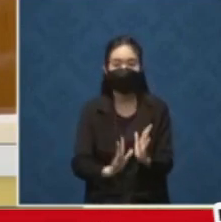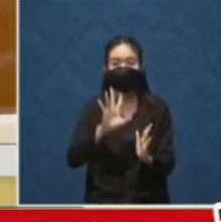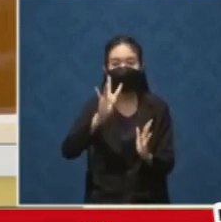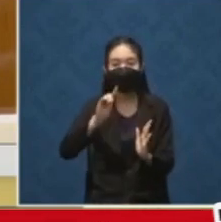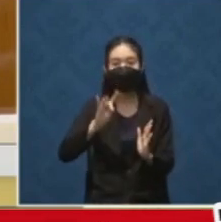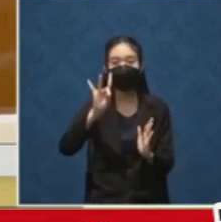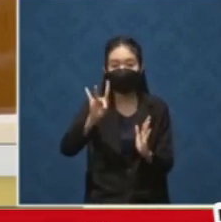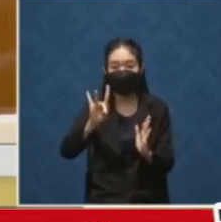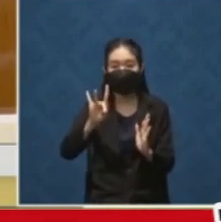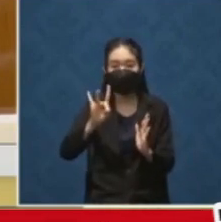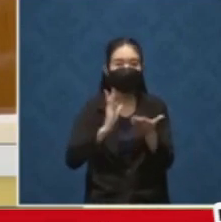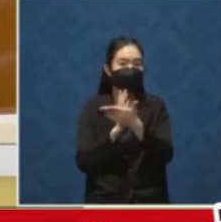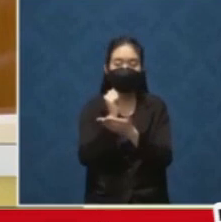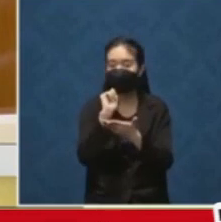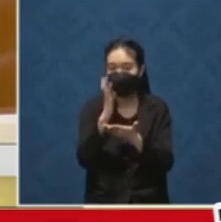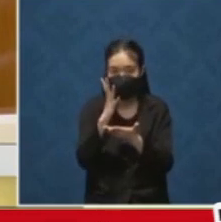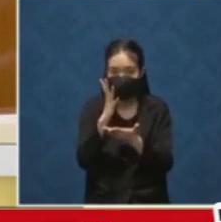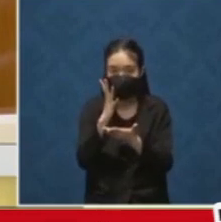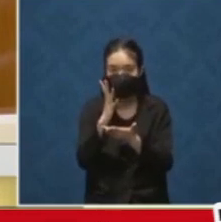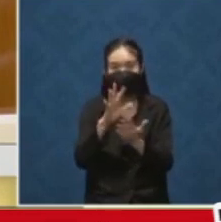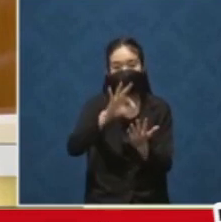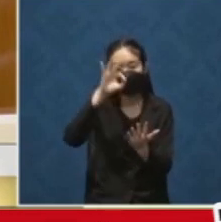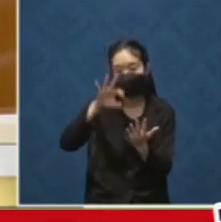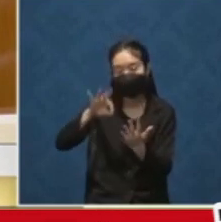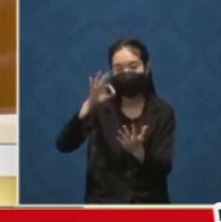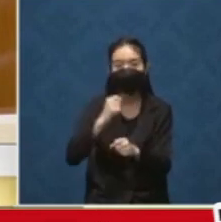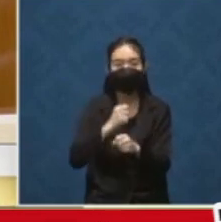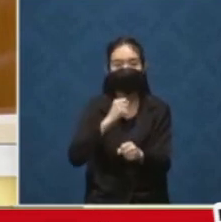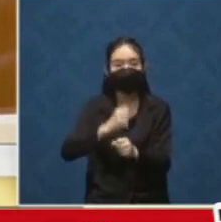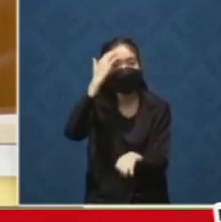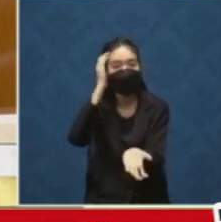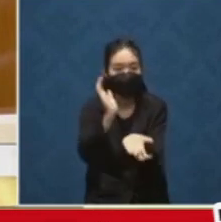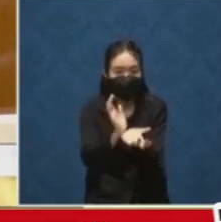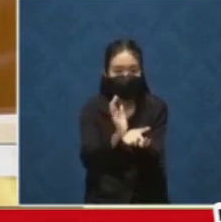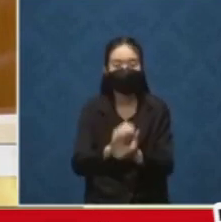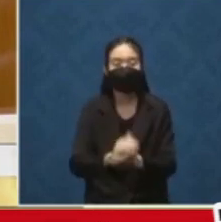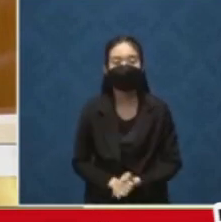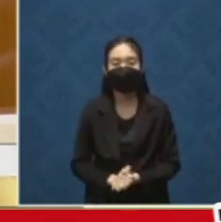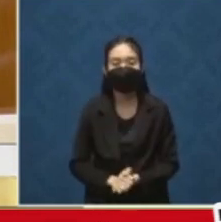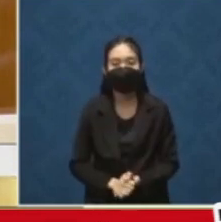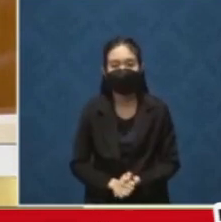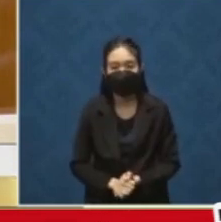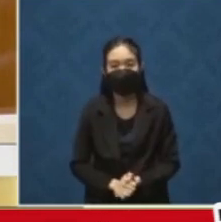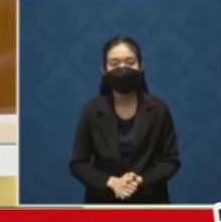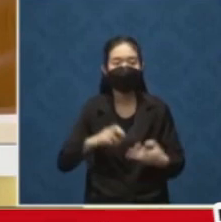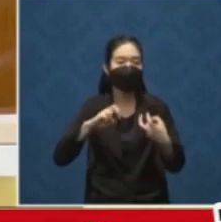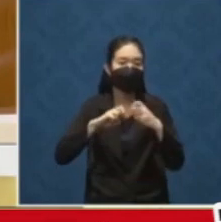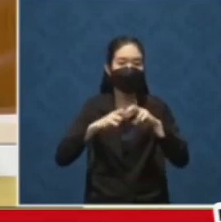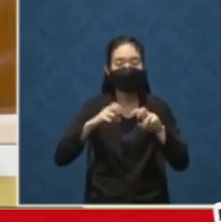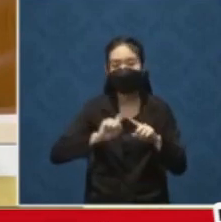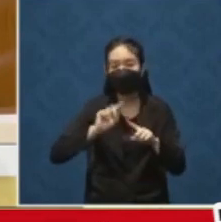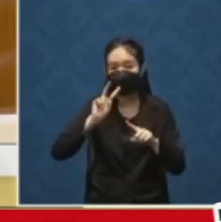นวนมา 78 คนที่ไม่ผ่านการคัเลือกเข้ามาในส่นโรณีที่ 2